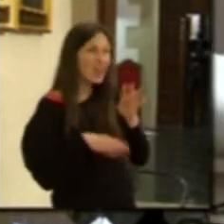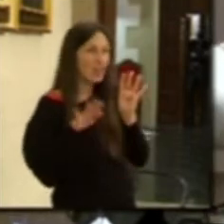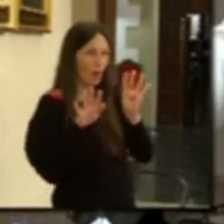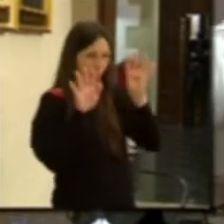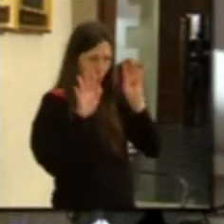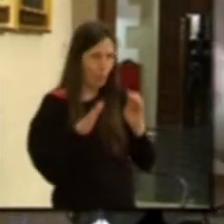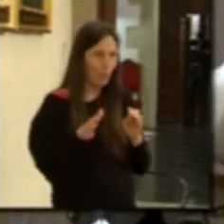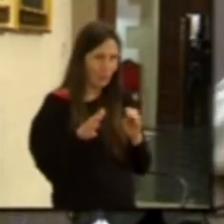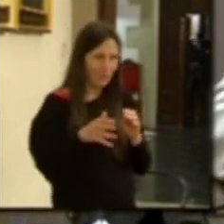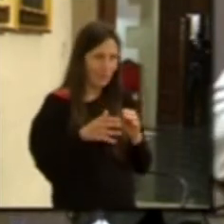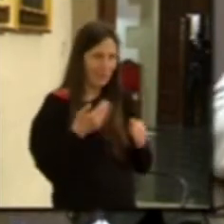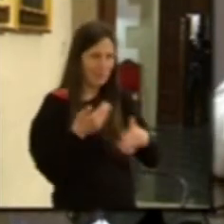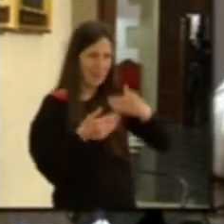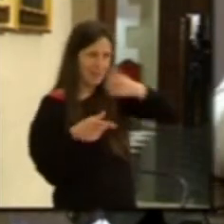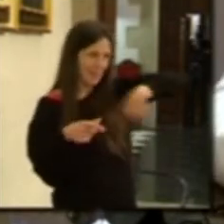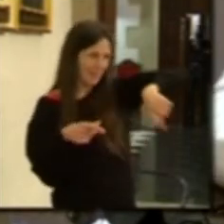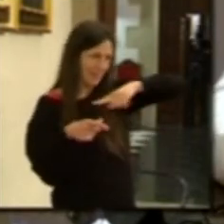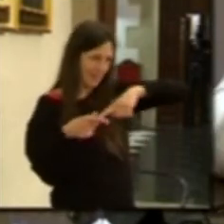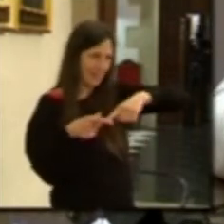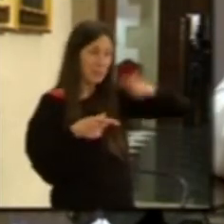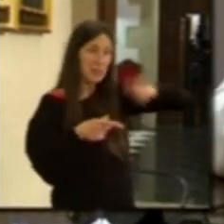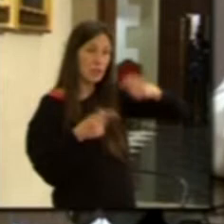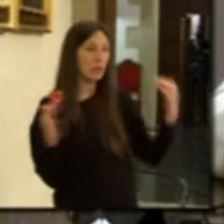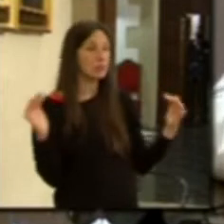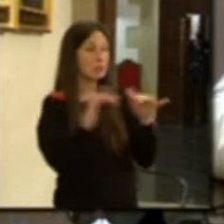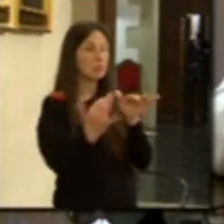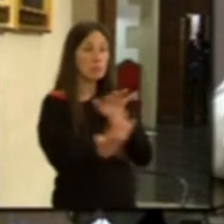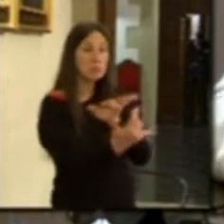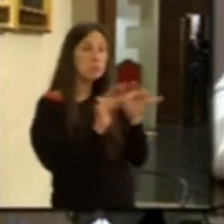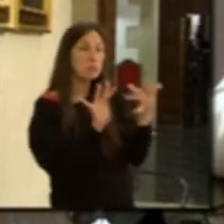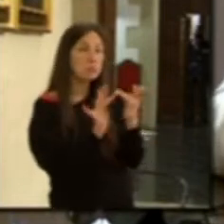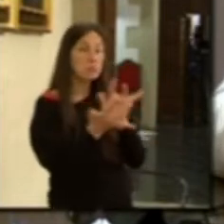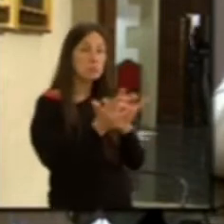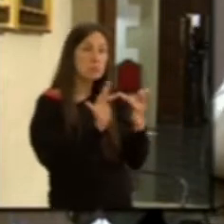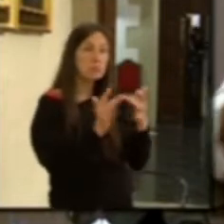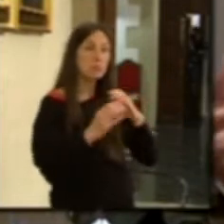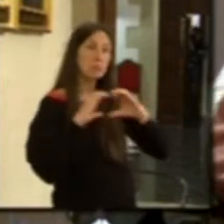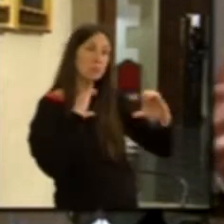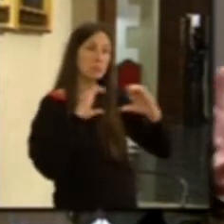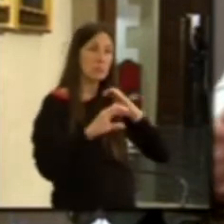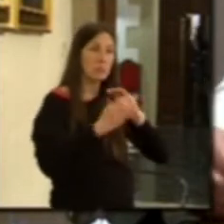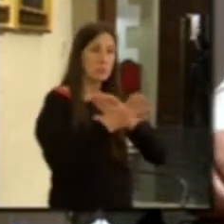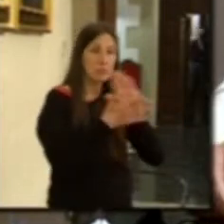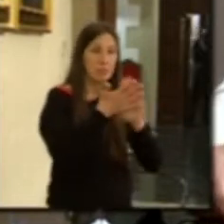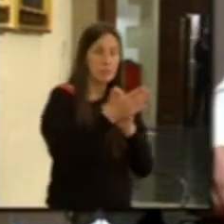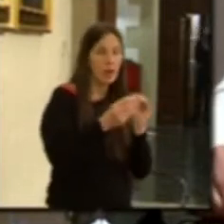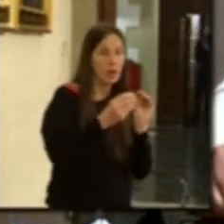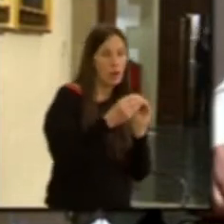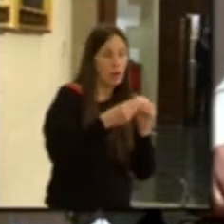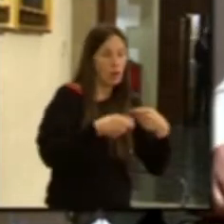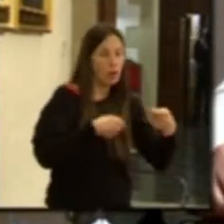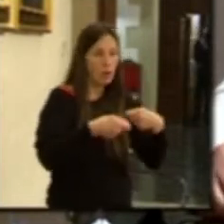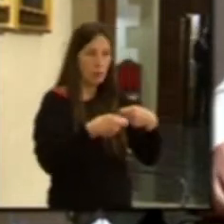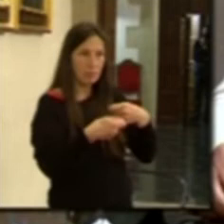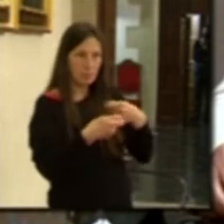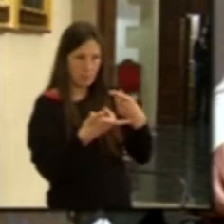néixer aquesta esplanada, que el que feia era aquesta trobada de la gent, el lloc on trobar-nos, on parlar i on començar a fer tractes, no? Aquesta ciutat